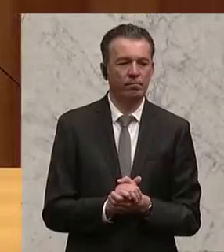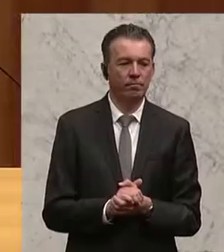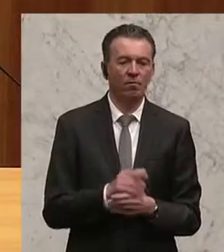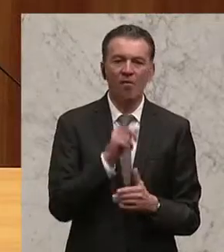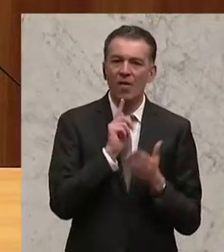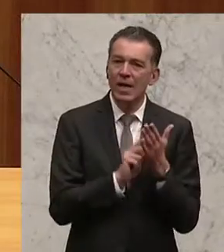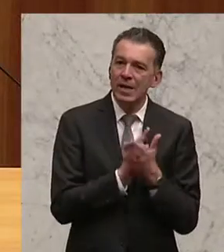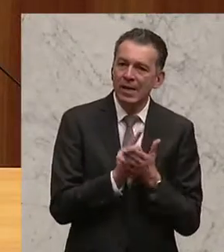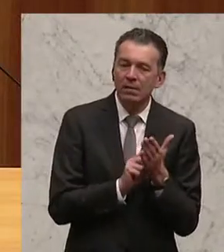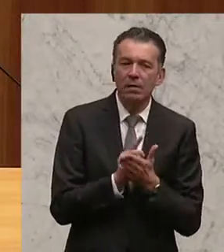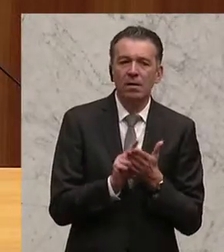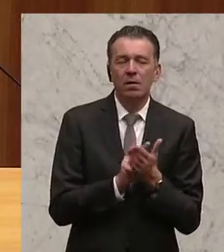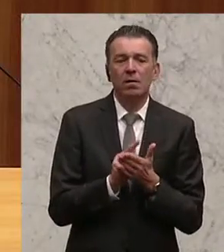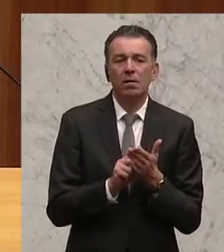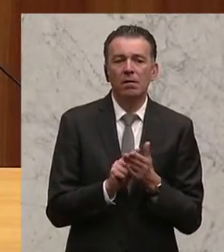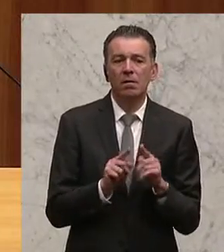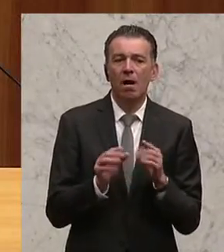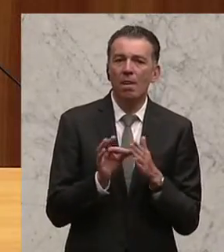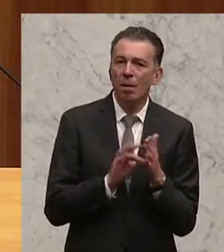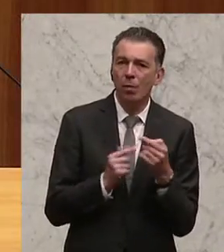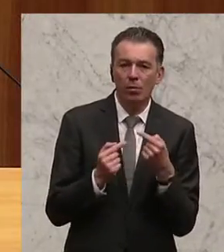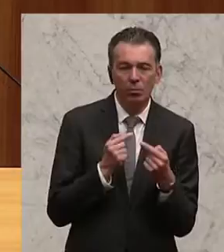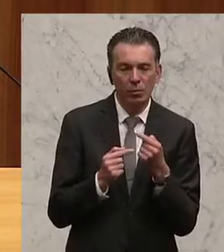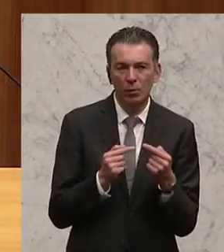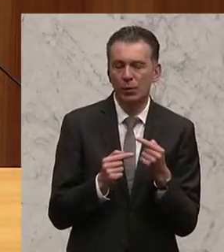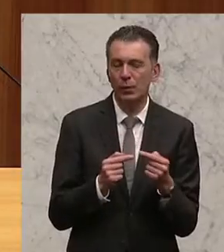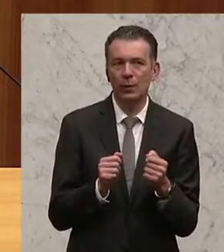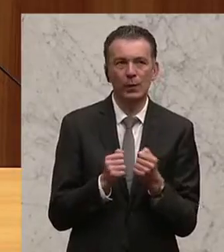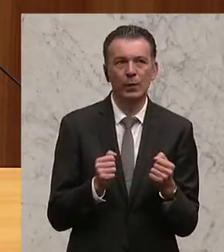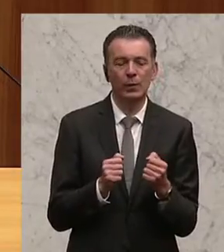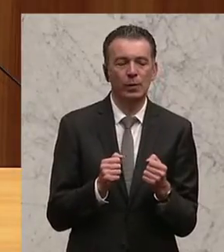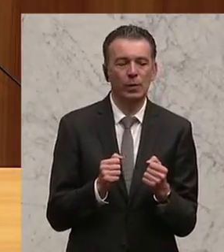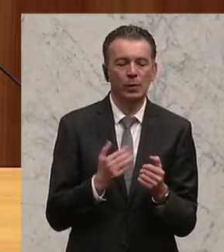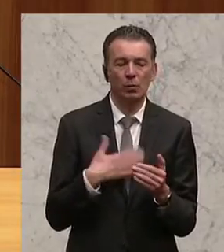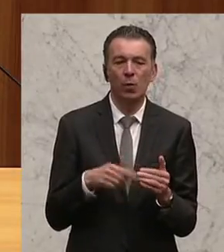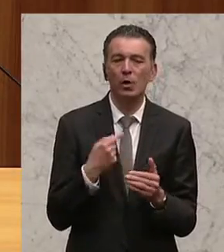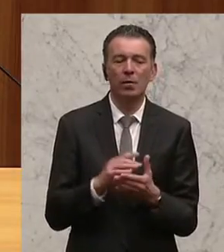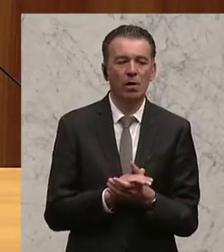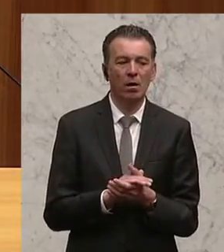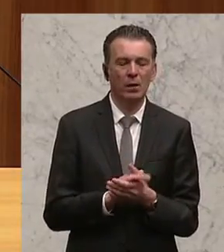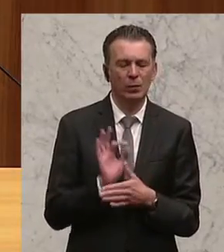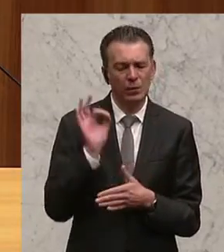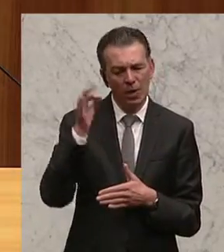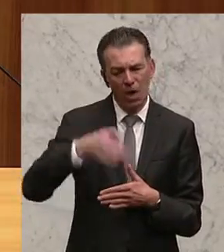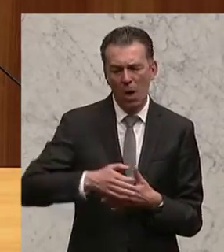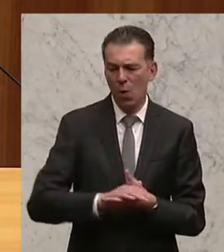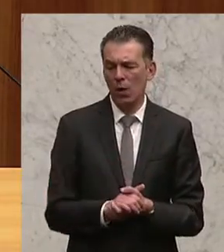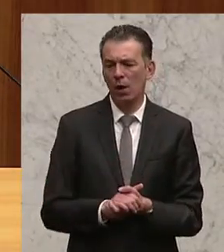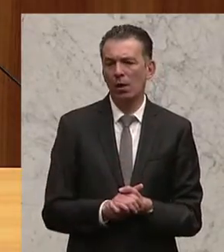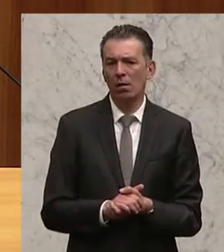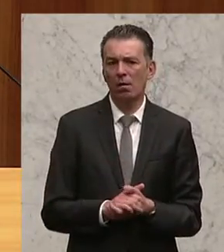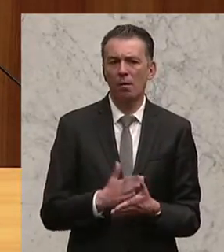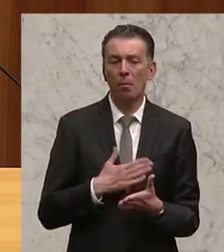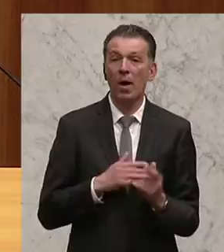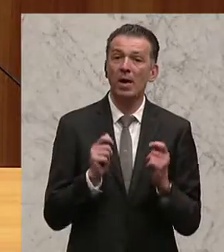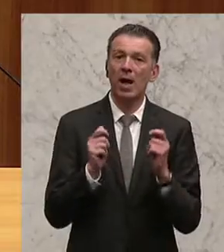Leider haben wir wenig Zeit, die anderen Punkte noch zu besprechen. Ich möchte schon auch noch sagen, dass ich sehr bedauerlich finde, dass